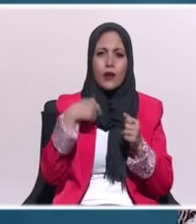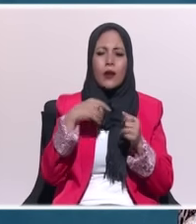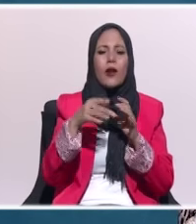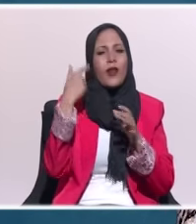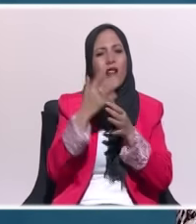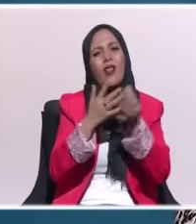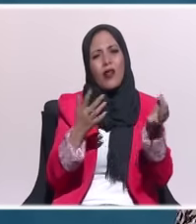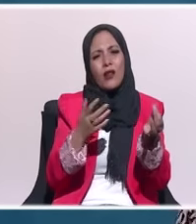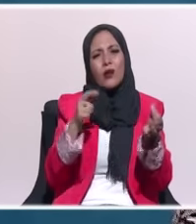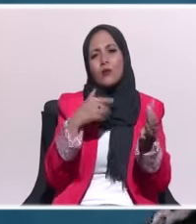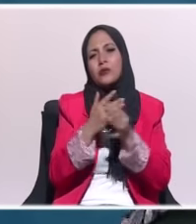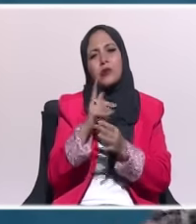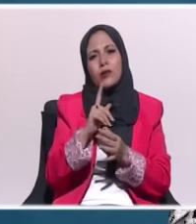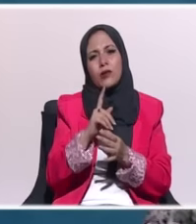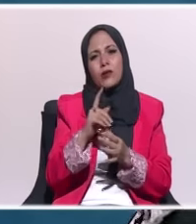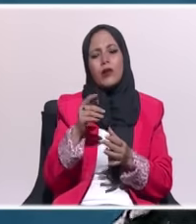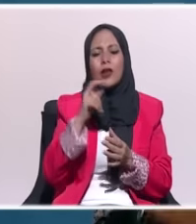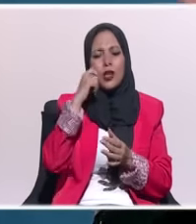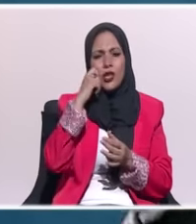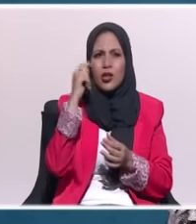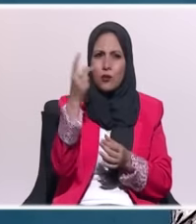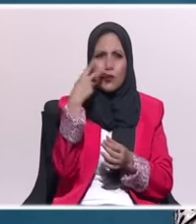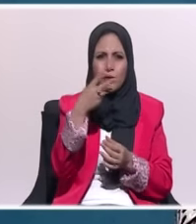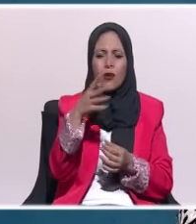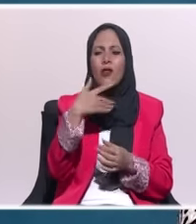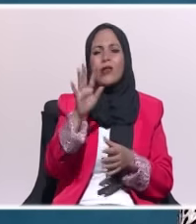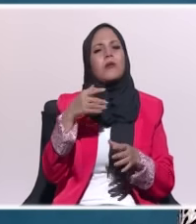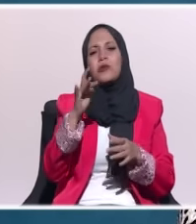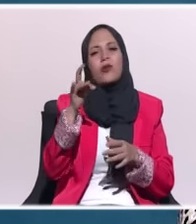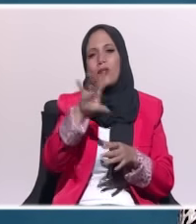هتطلق بلاش فضايح انا عايش وخلاص.